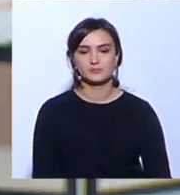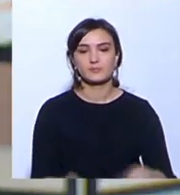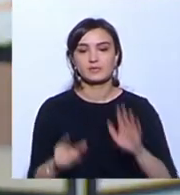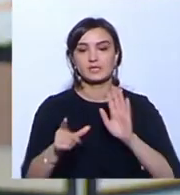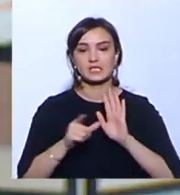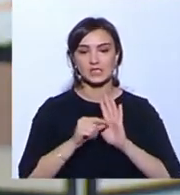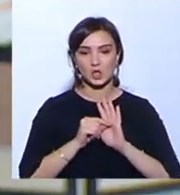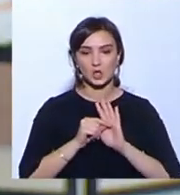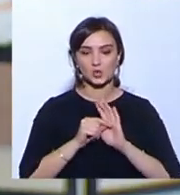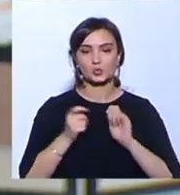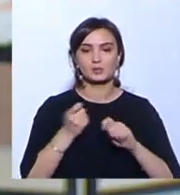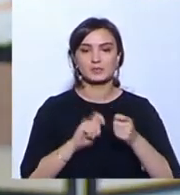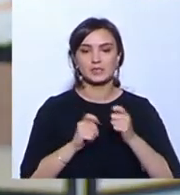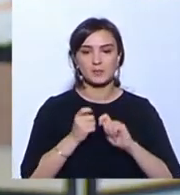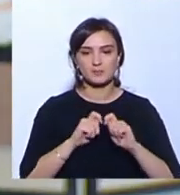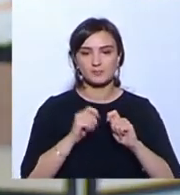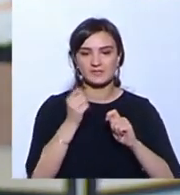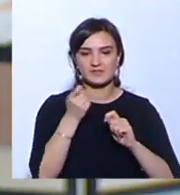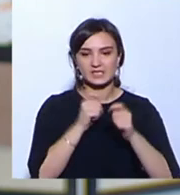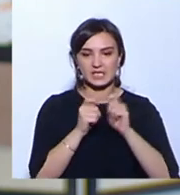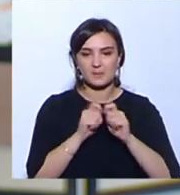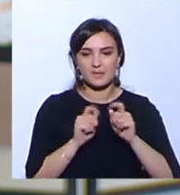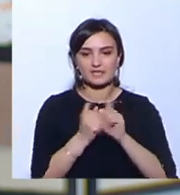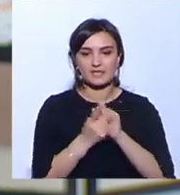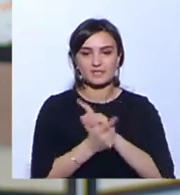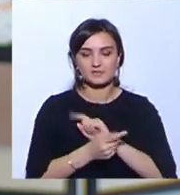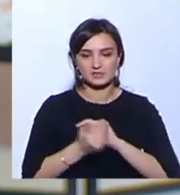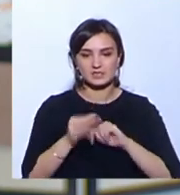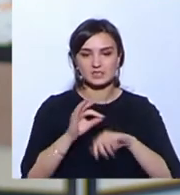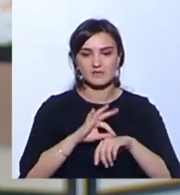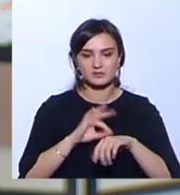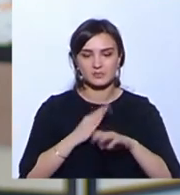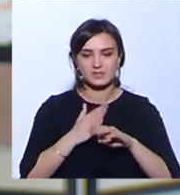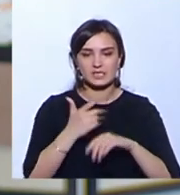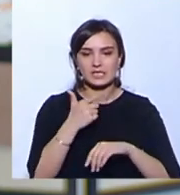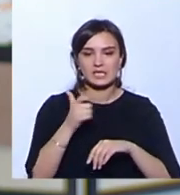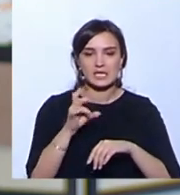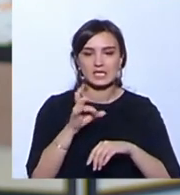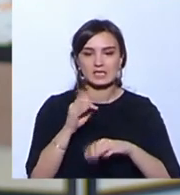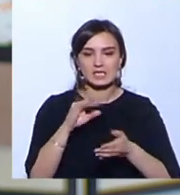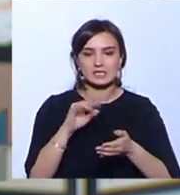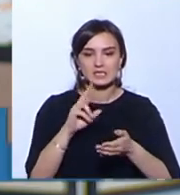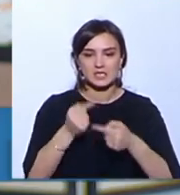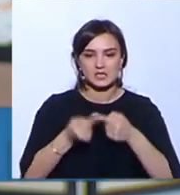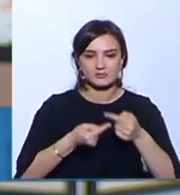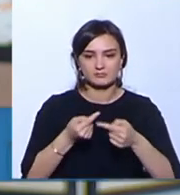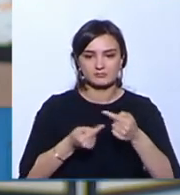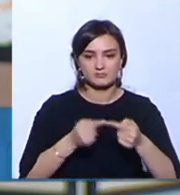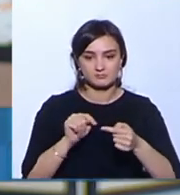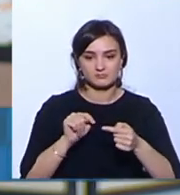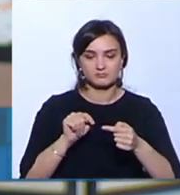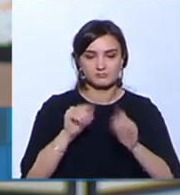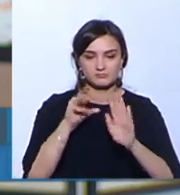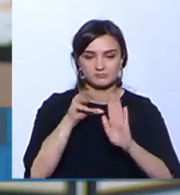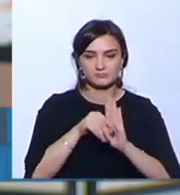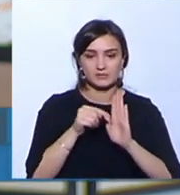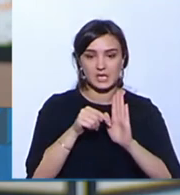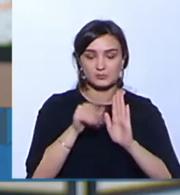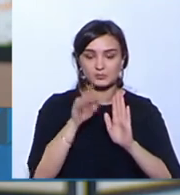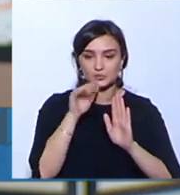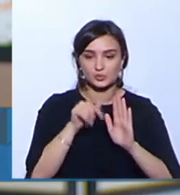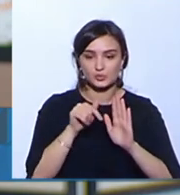თანდაყოლილი მეტაბოლური დაავადებები არის გენეტიკური დაავადებების ნაწილი, რომელთა